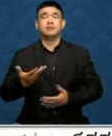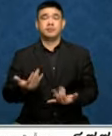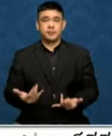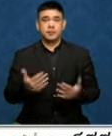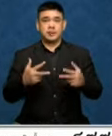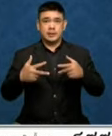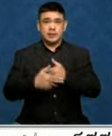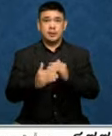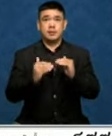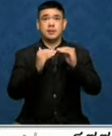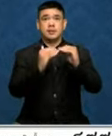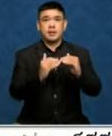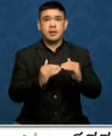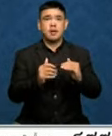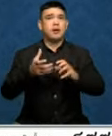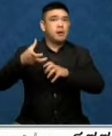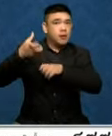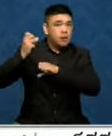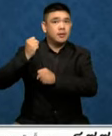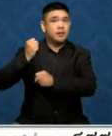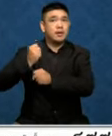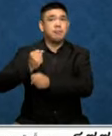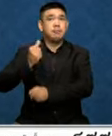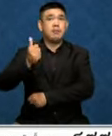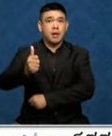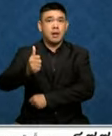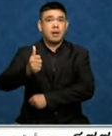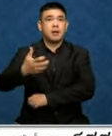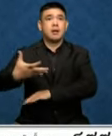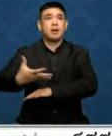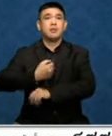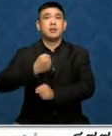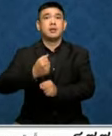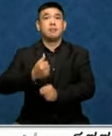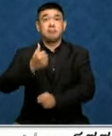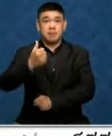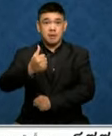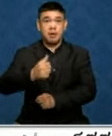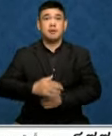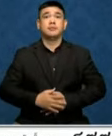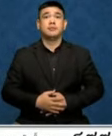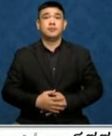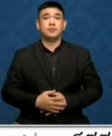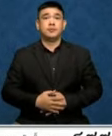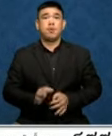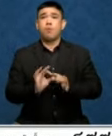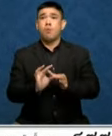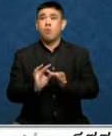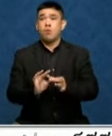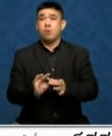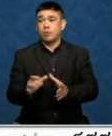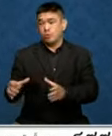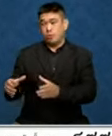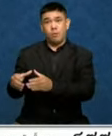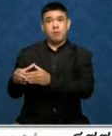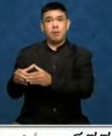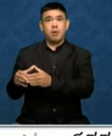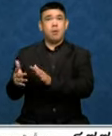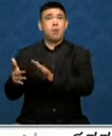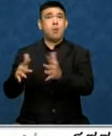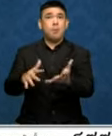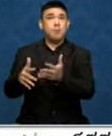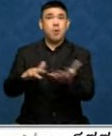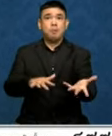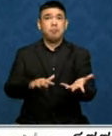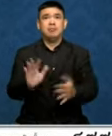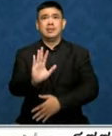เนี่ยก็ควรจะให้เขากลับมาเข้าสู่การเมืองอีกท่านไม่ต้องเป็นห่วงว่าพรรคการเมืองเนี่ยจะมาล้มล้างล้ม